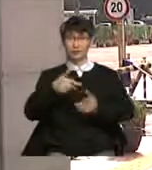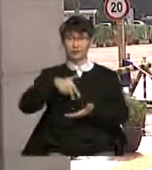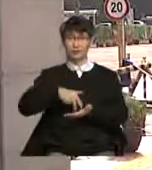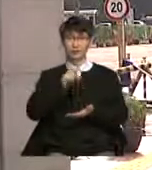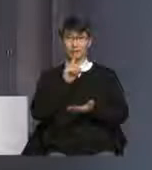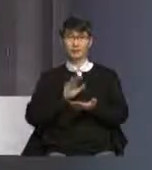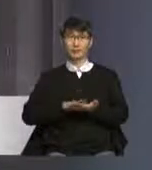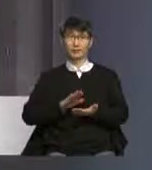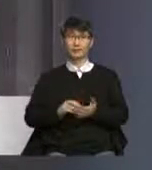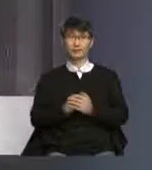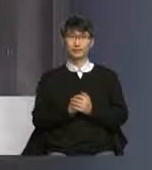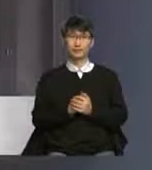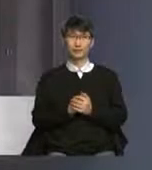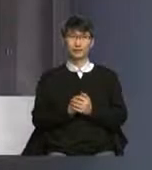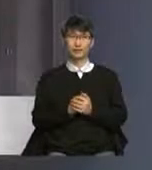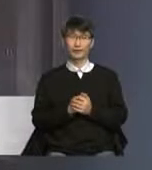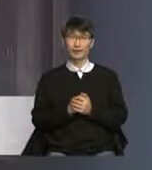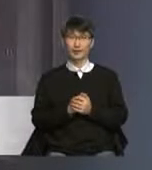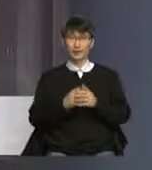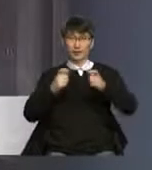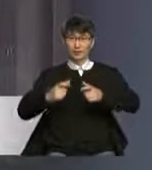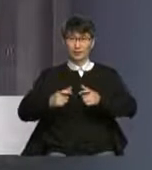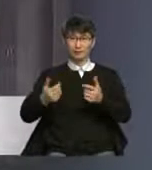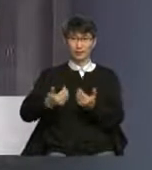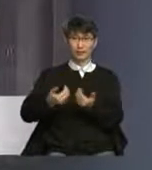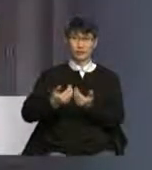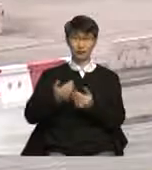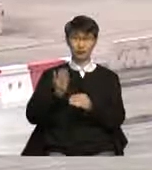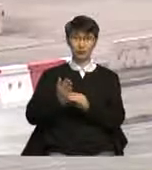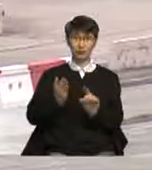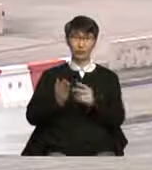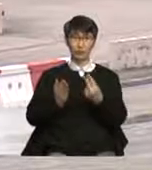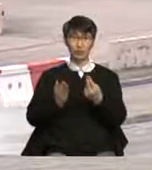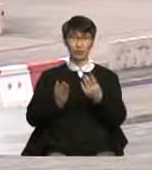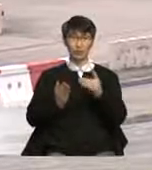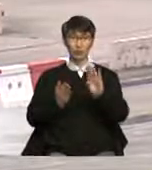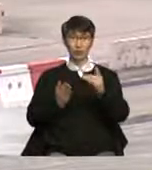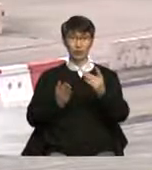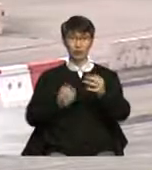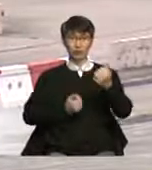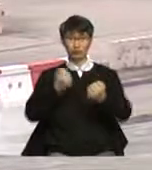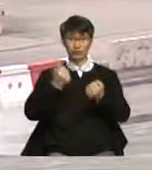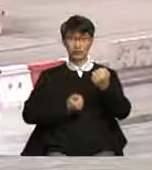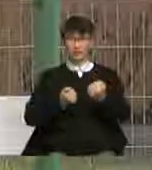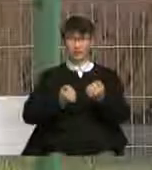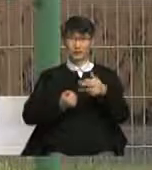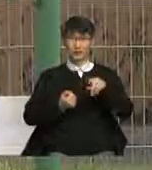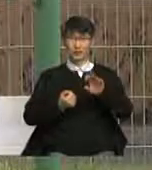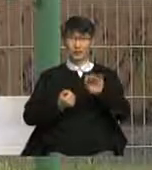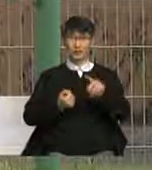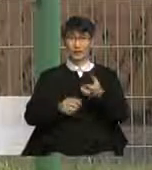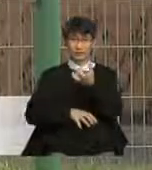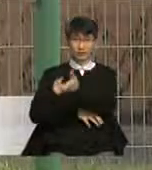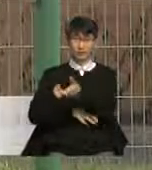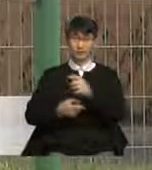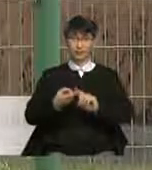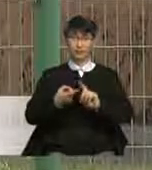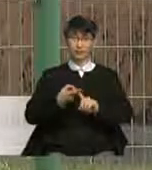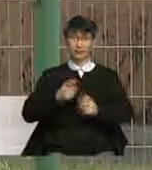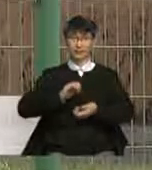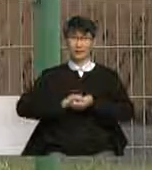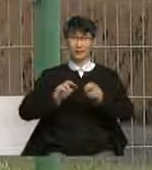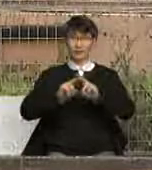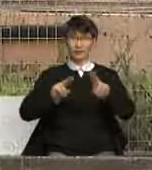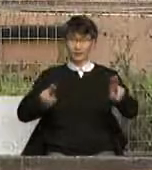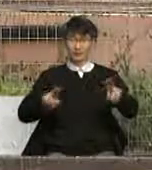입장도 내놓았습니다. 일부 시민단체가 반발하고 있는 도봉 운전면허 시험장의 장암동 이전은 개발 제한 구역